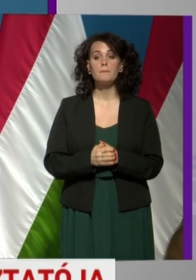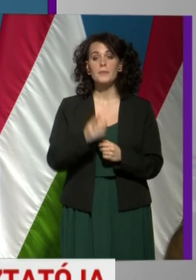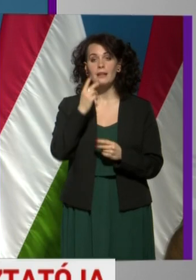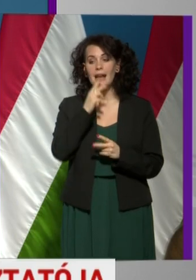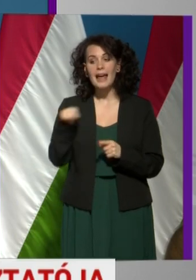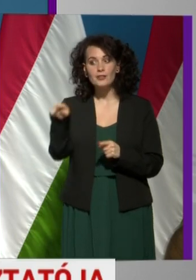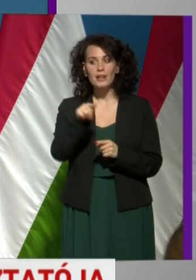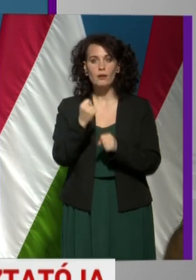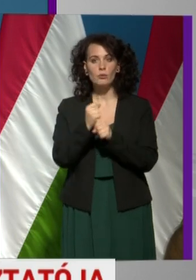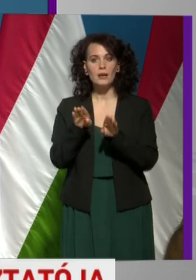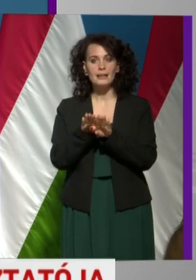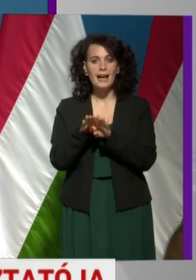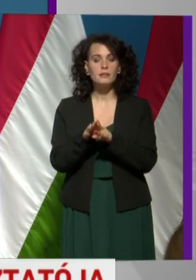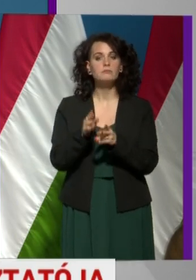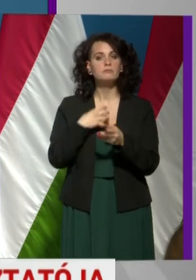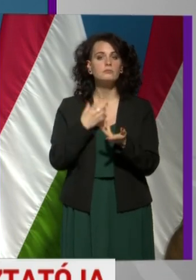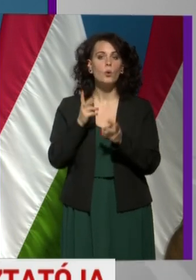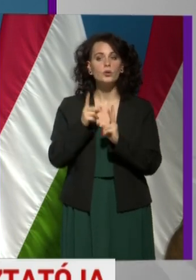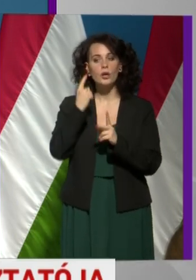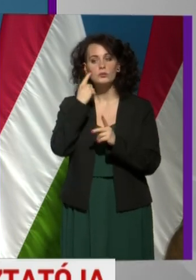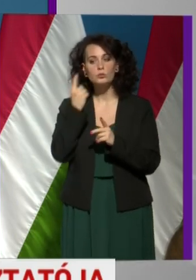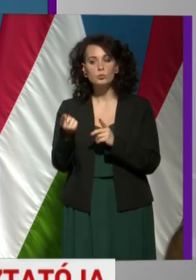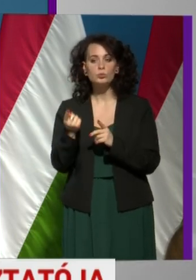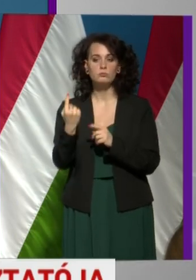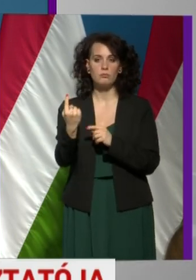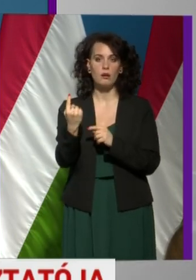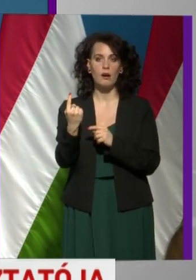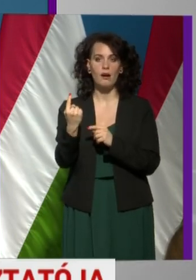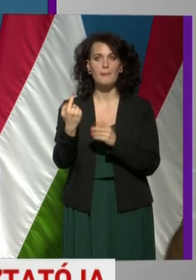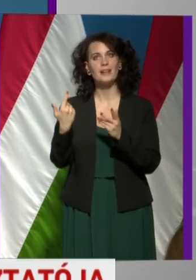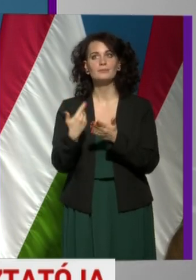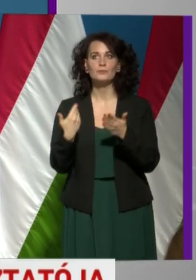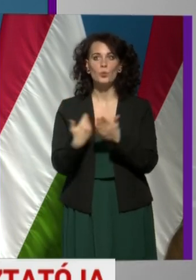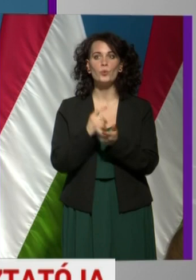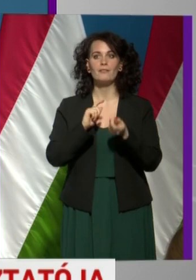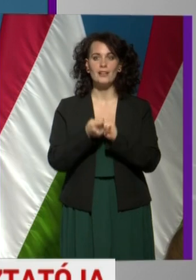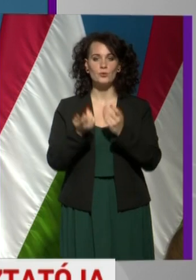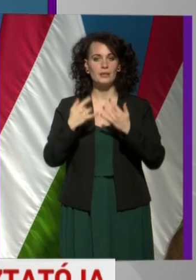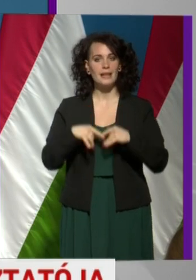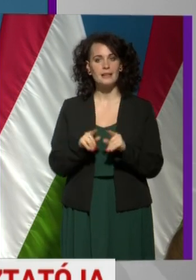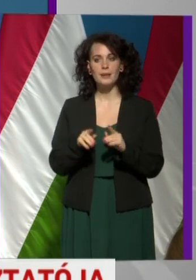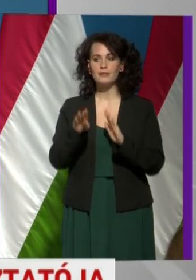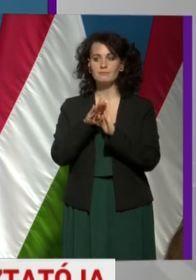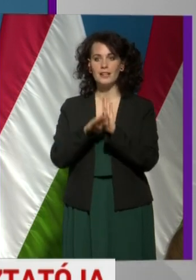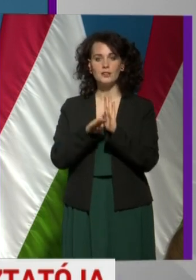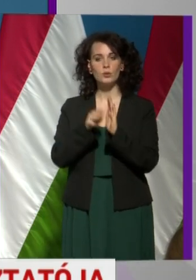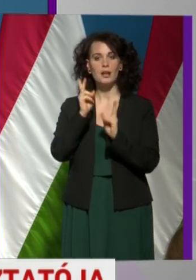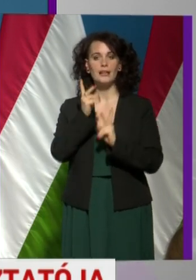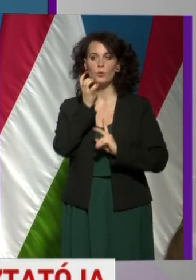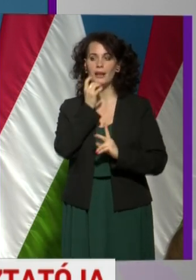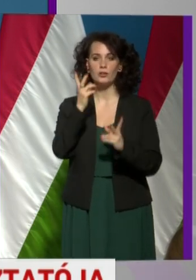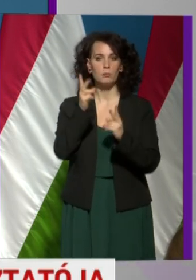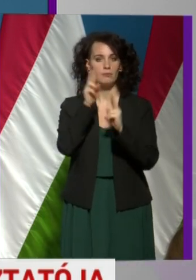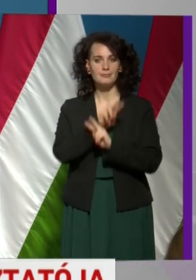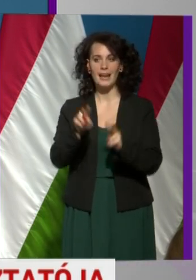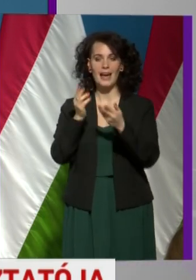kollega azt, hogy hogyan tudja ő ebben az új megváltozott helyzetben a feladatait a lehető legjobban